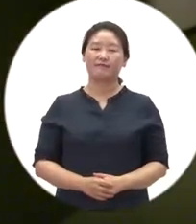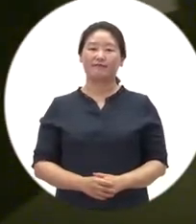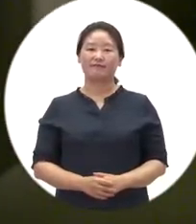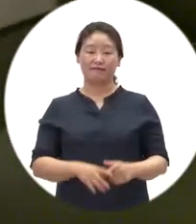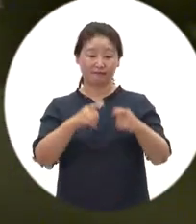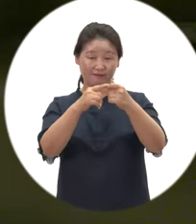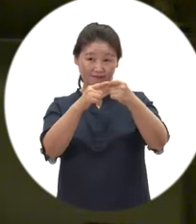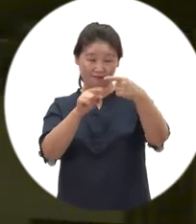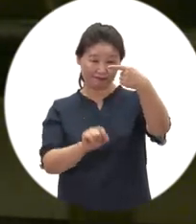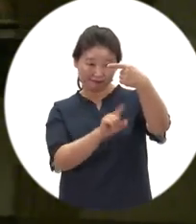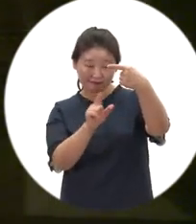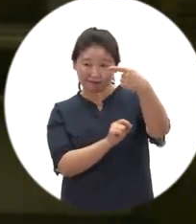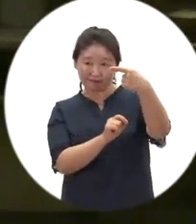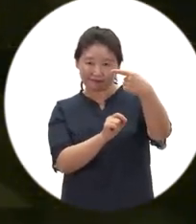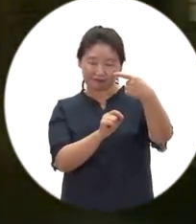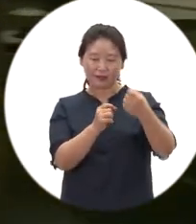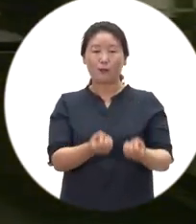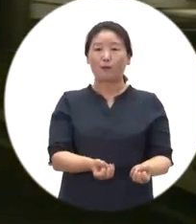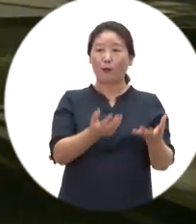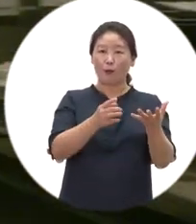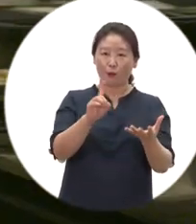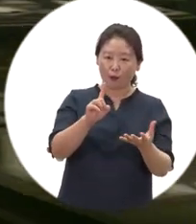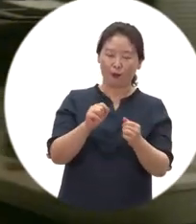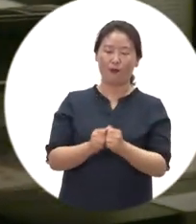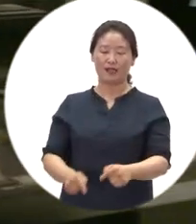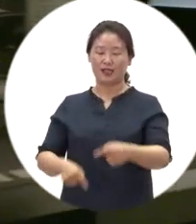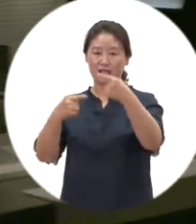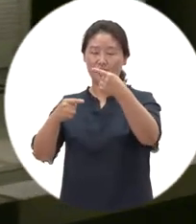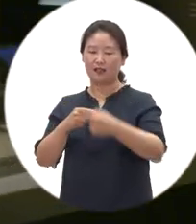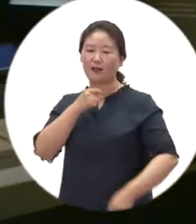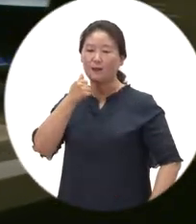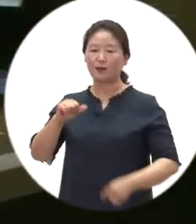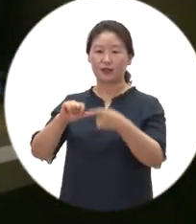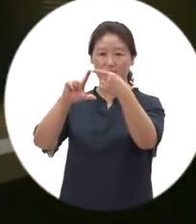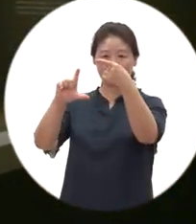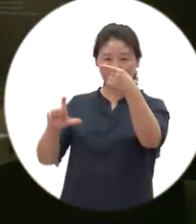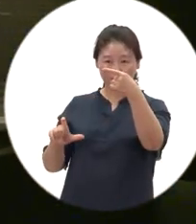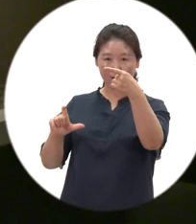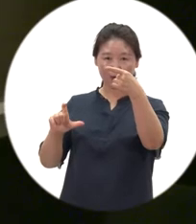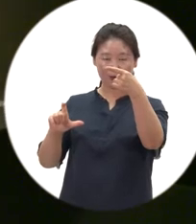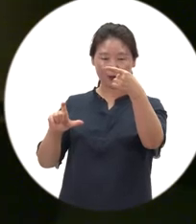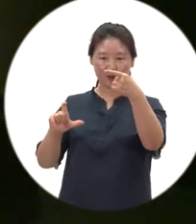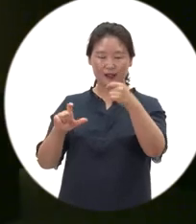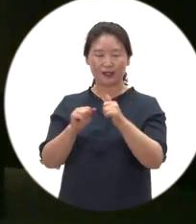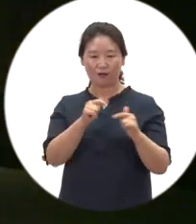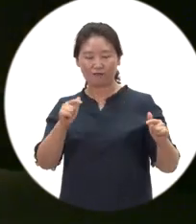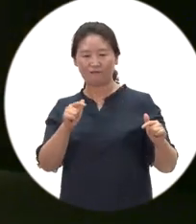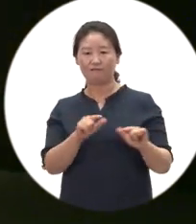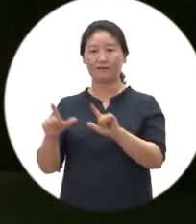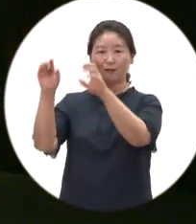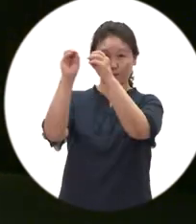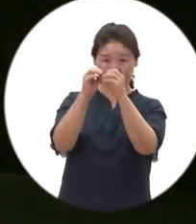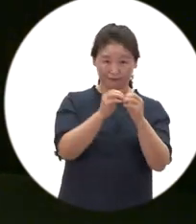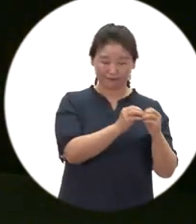1부 정월에서는 정월의 가장 큰 명절인 설과 대보름을 중심으로 정월 초에 벌어지는 여러 가지